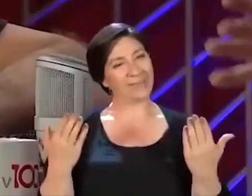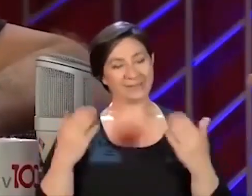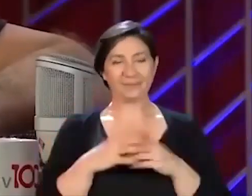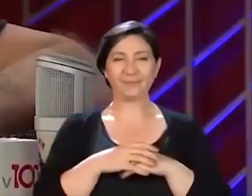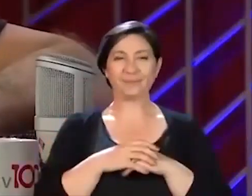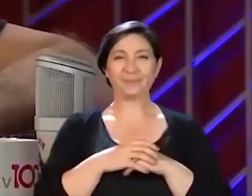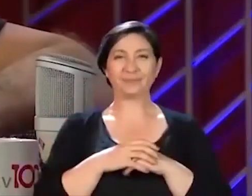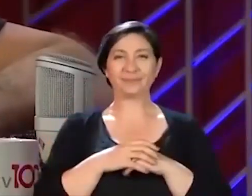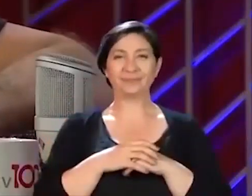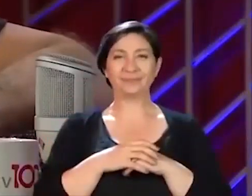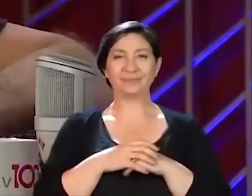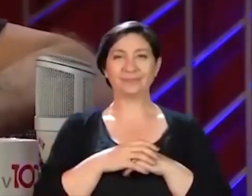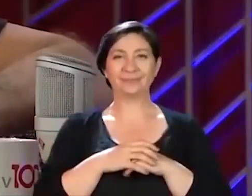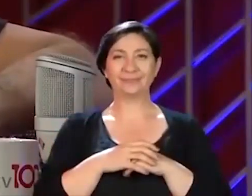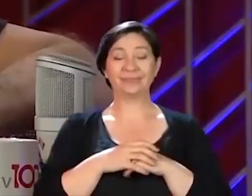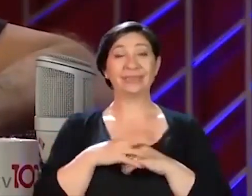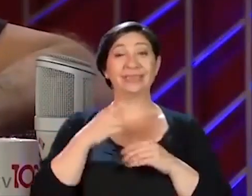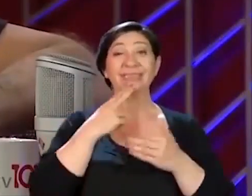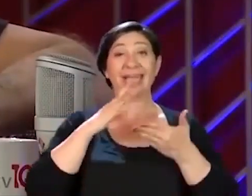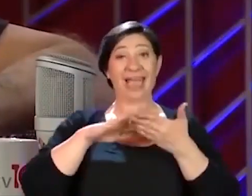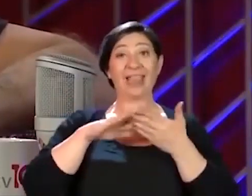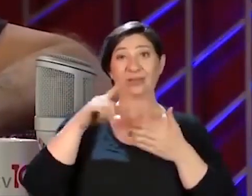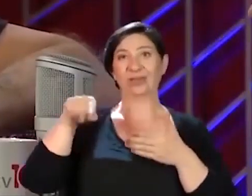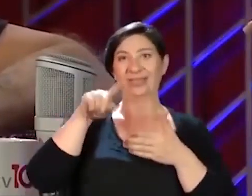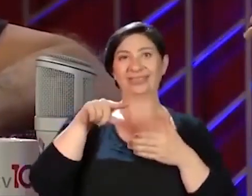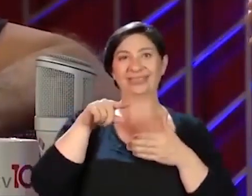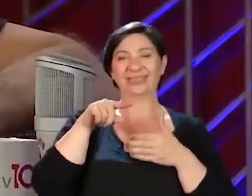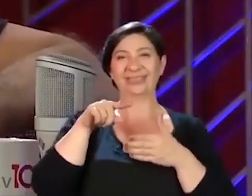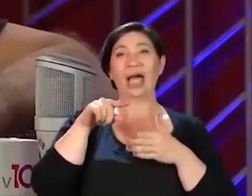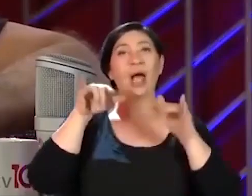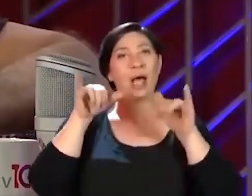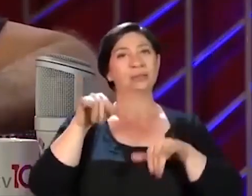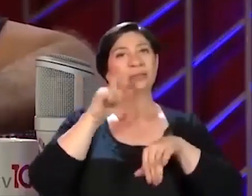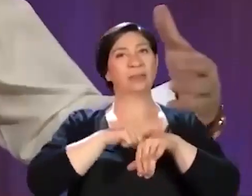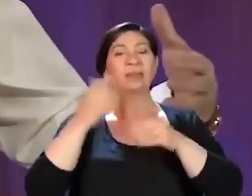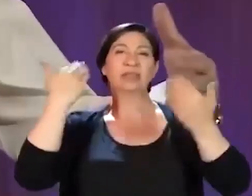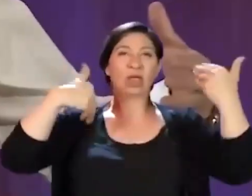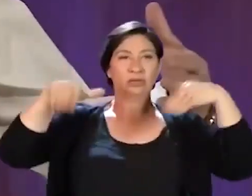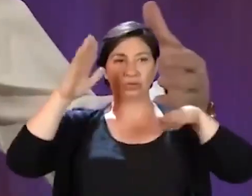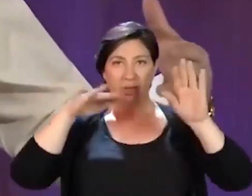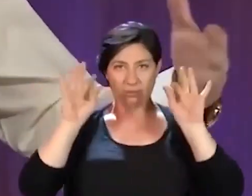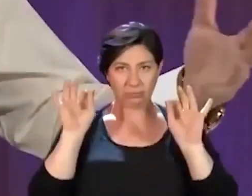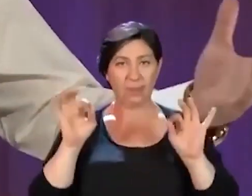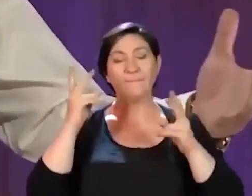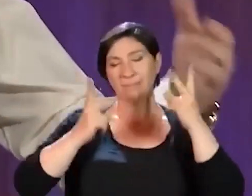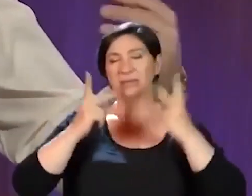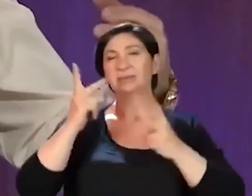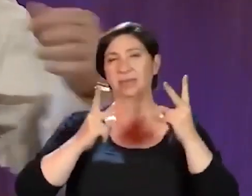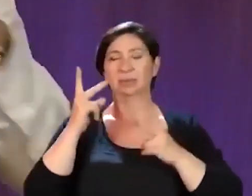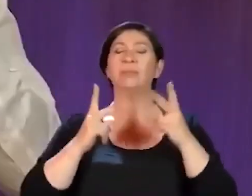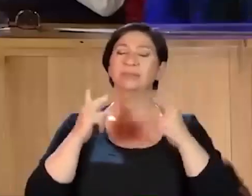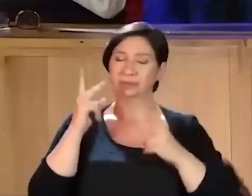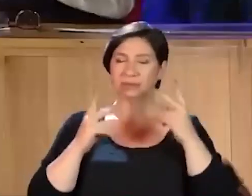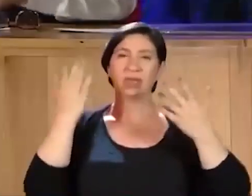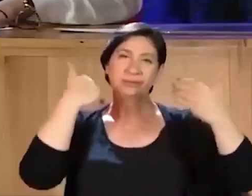Ama bu kız arkadaşlar Evet daha doğrusu aynı zamanda dansı var değil mi dünya boğazımıza